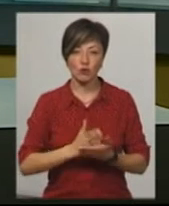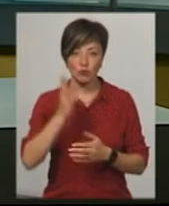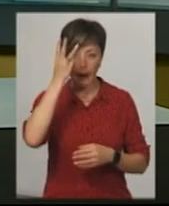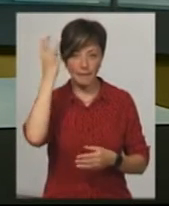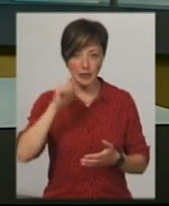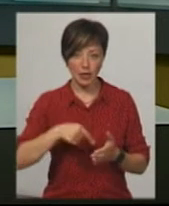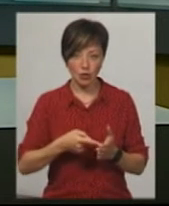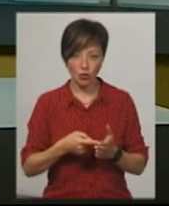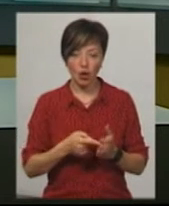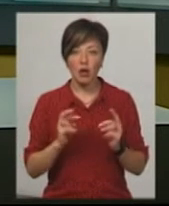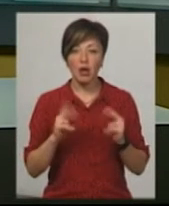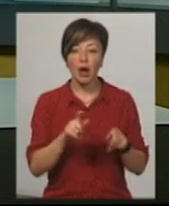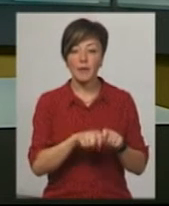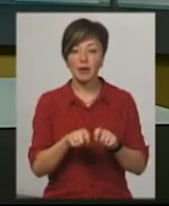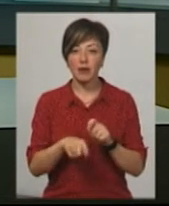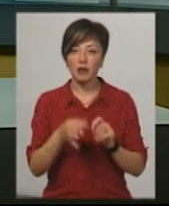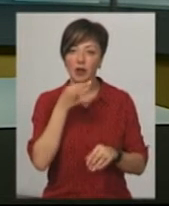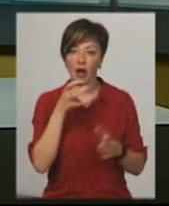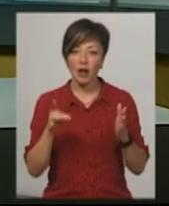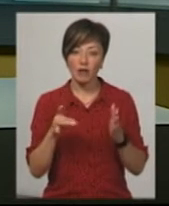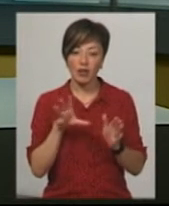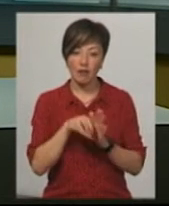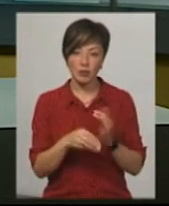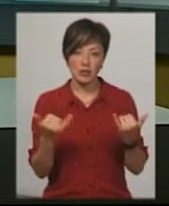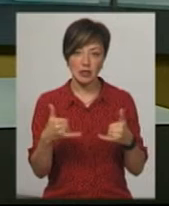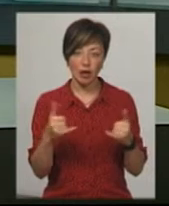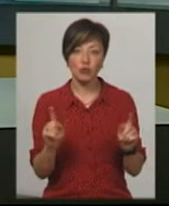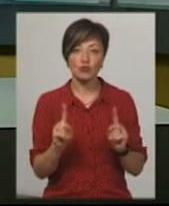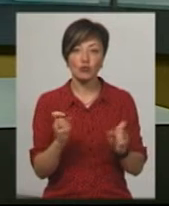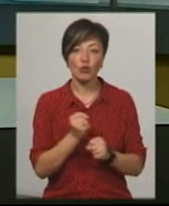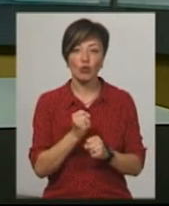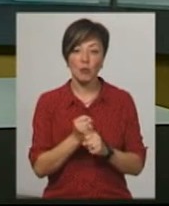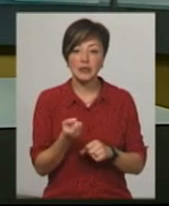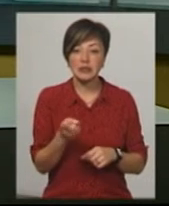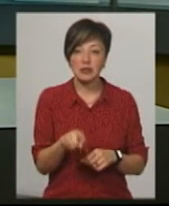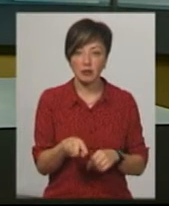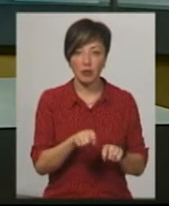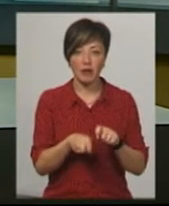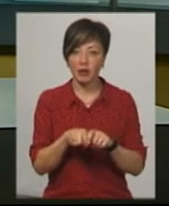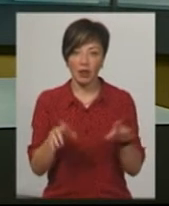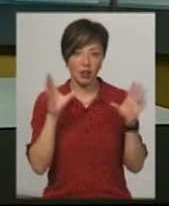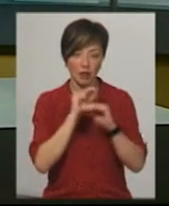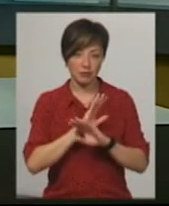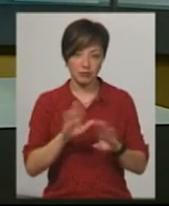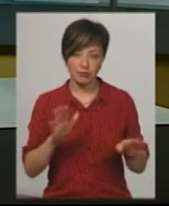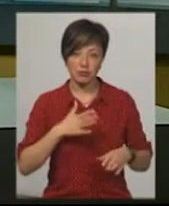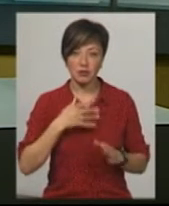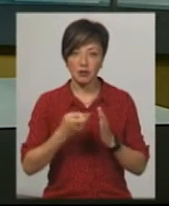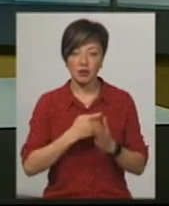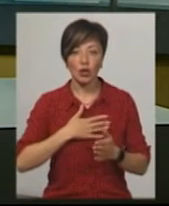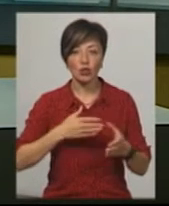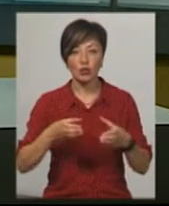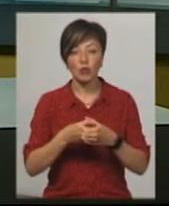Ніна Бачмага. Як перевіряють ранні кавуни на вміст нітратів та що роблять з тими, що перевірку не проходять, дізнавалась наша знімальна